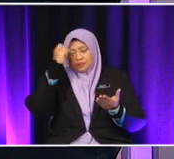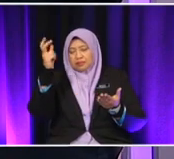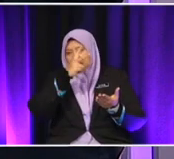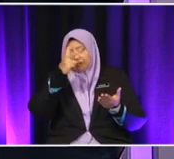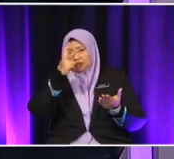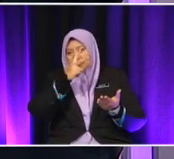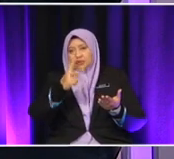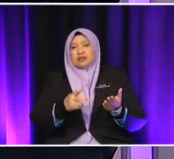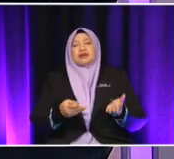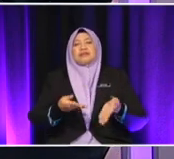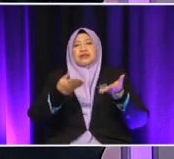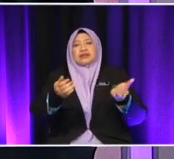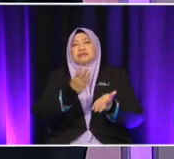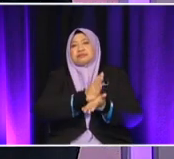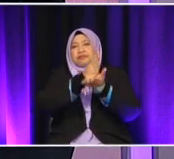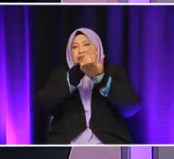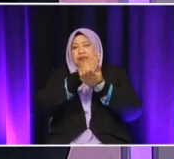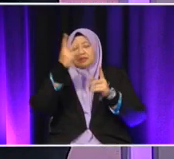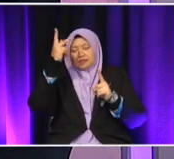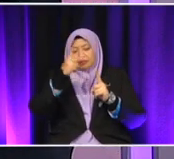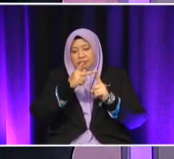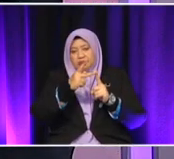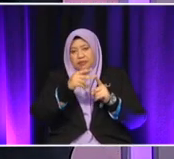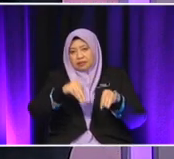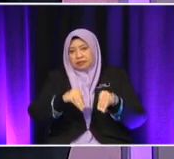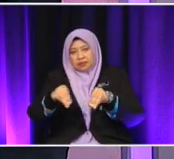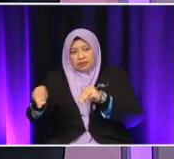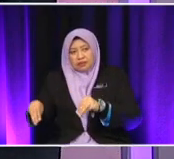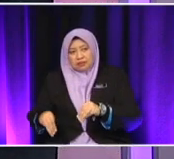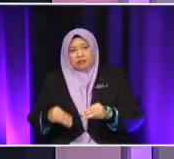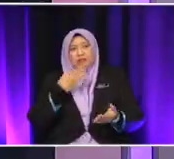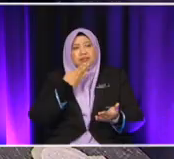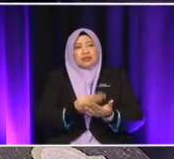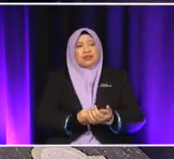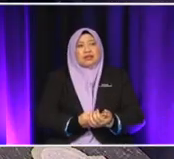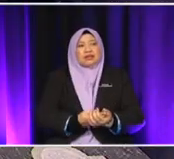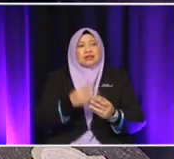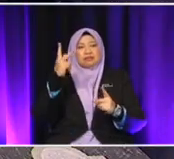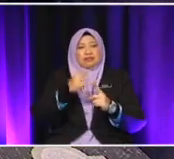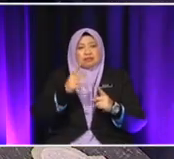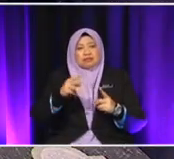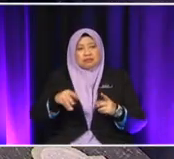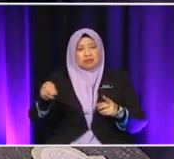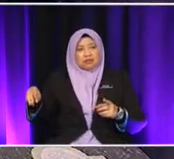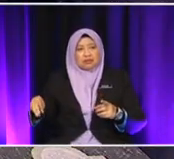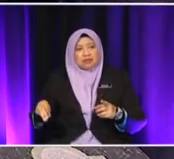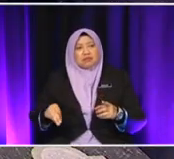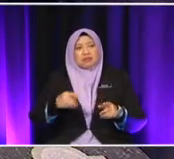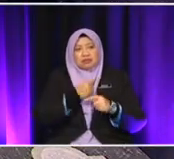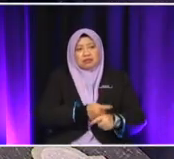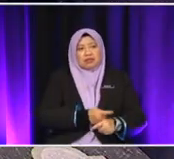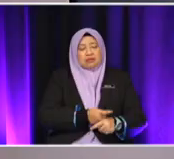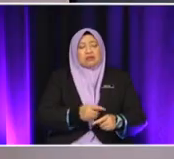subsidi ataupun insentif kepada Terima kasih banyak itulah dia penentu Lain bagi